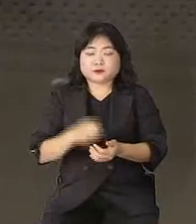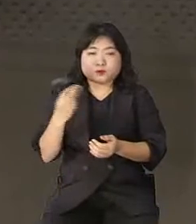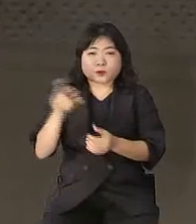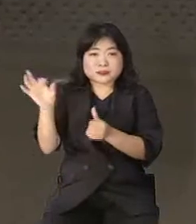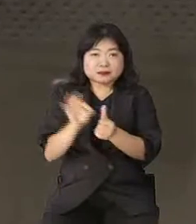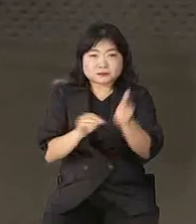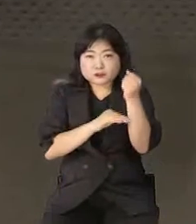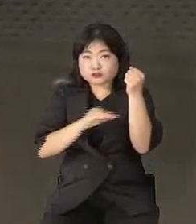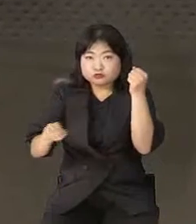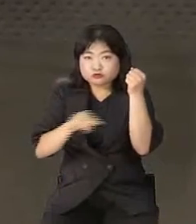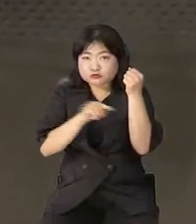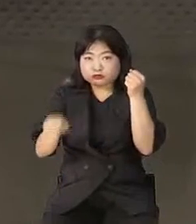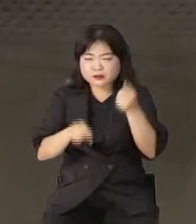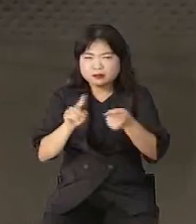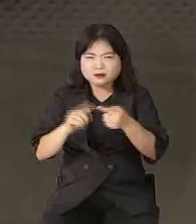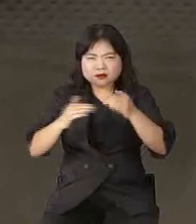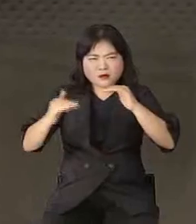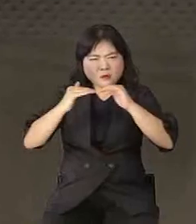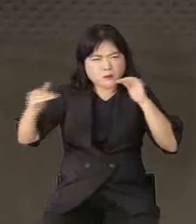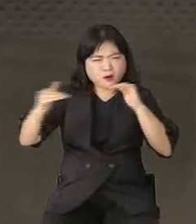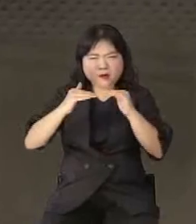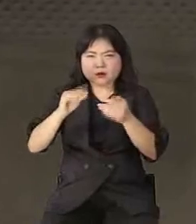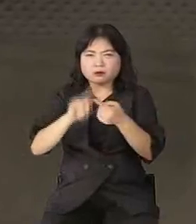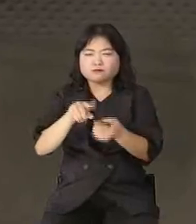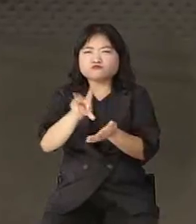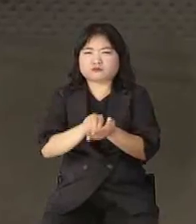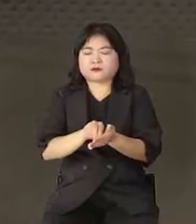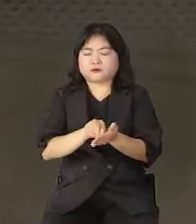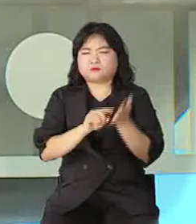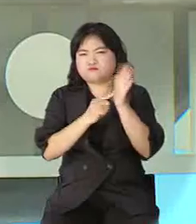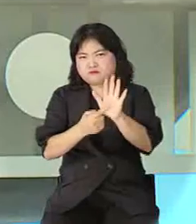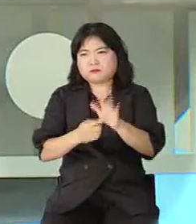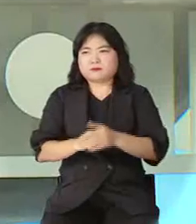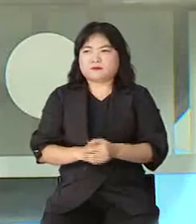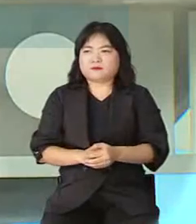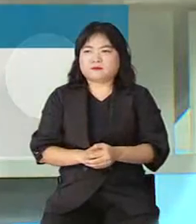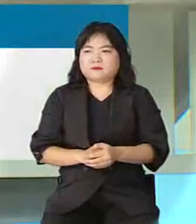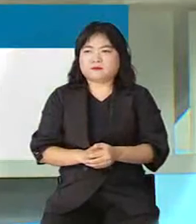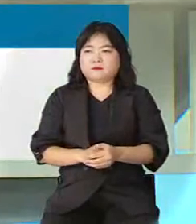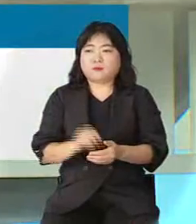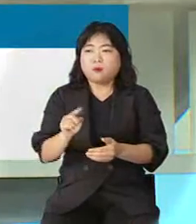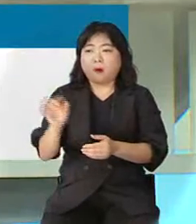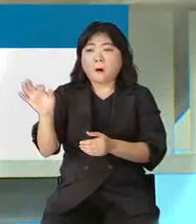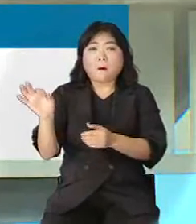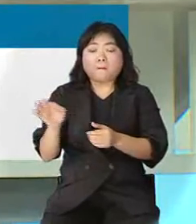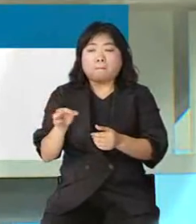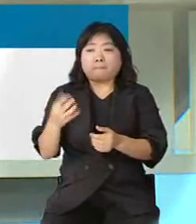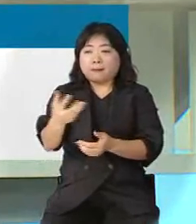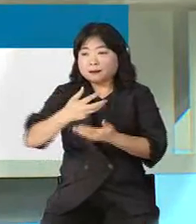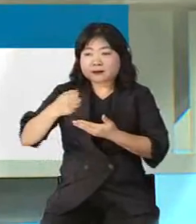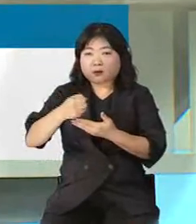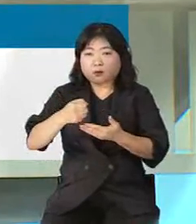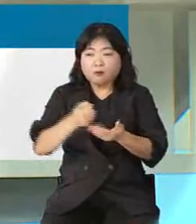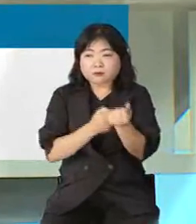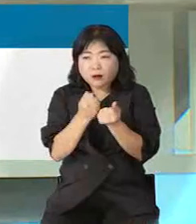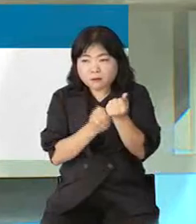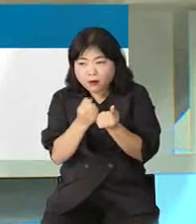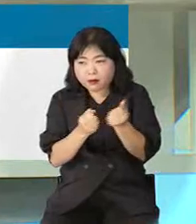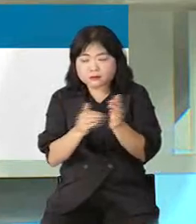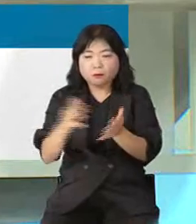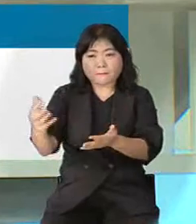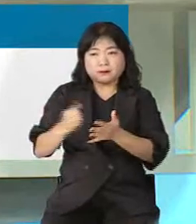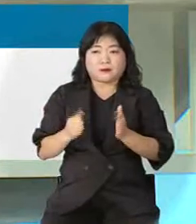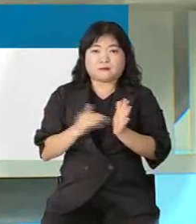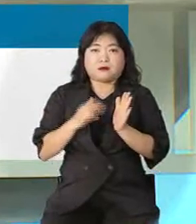지급 기준 시점에 따른 형평성 문제가 제기될 수밖에 없습니다 항법 바다는 한전 자회사 어이 턱 주 영단어